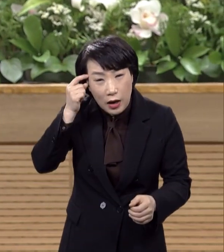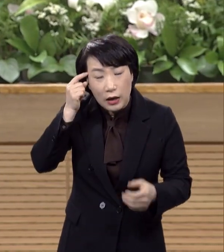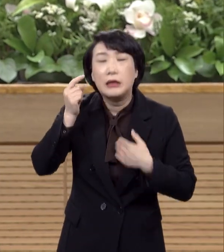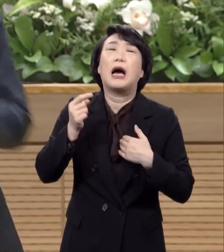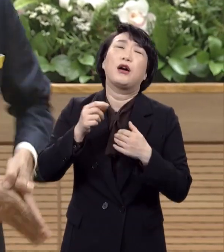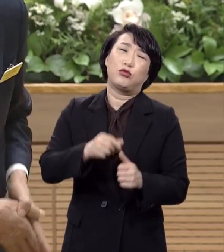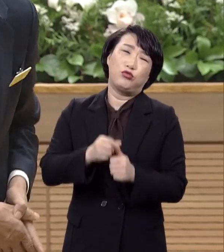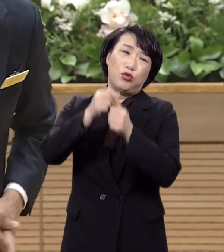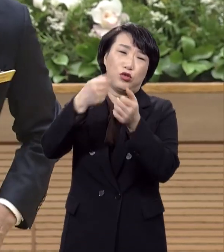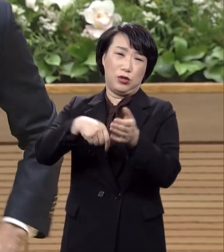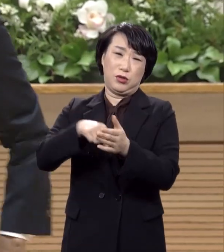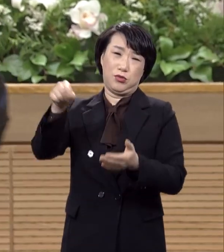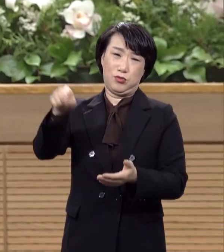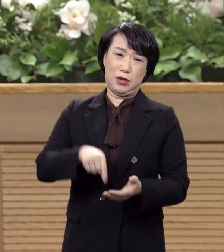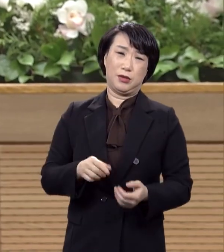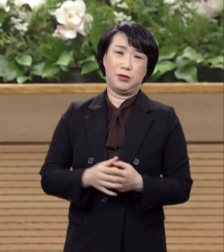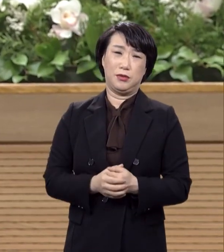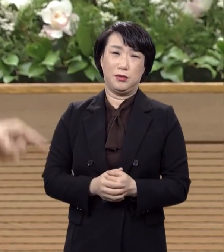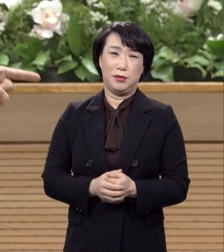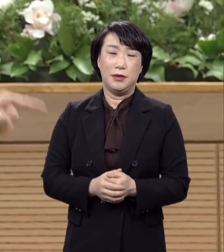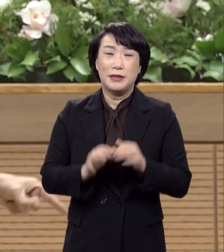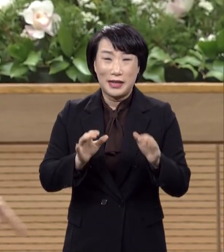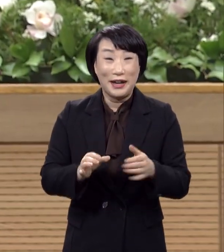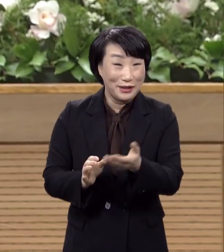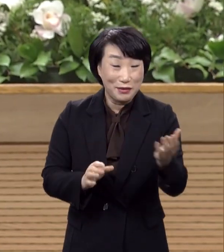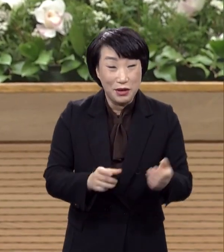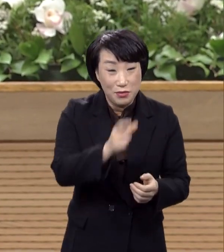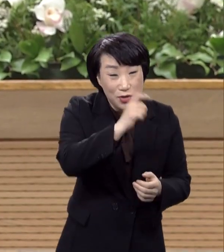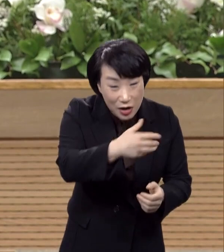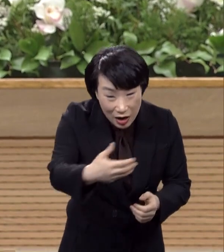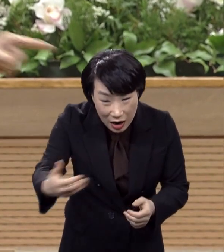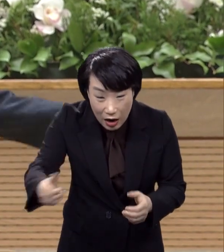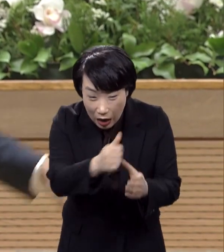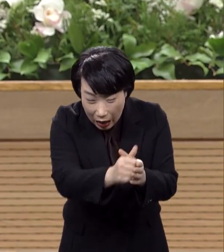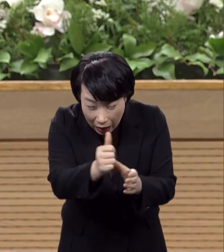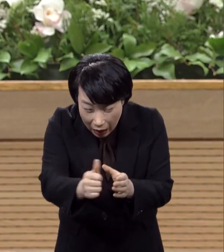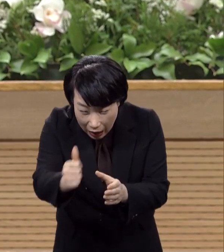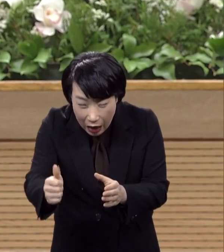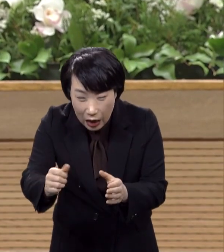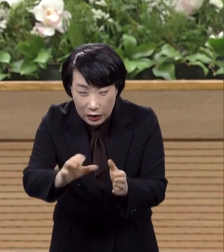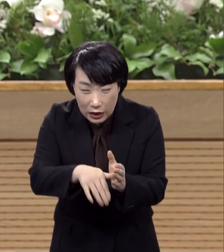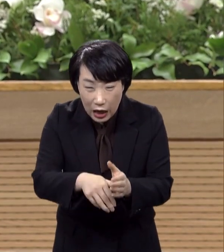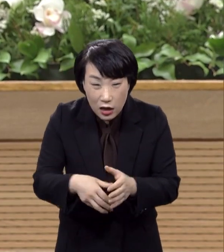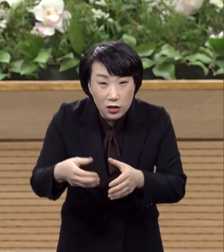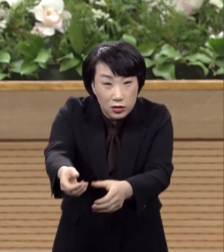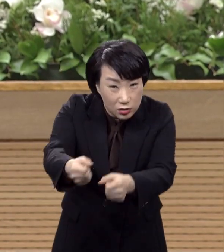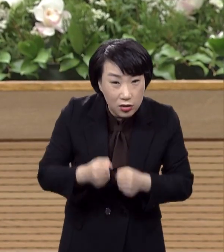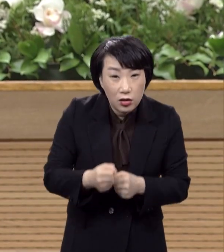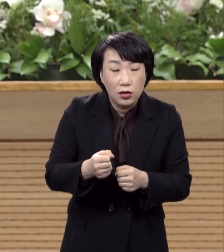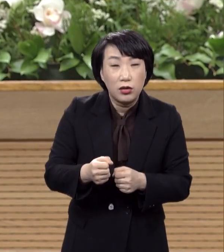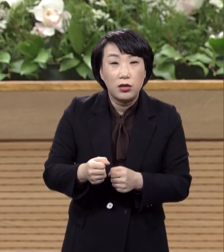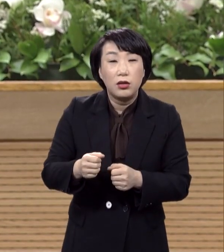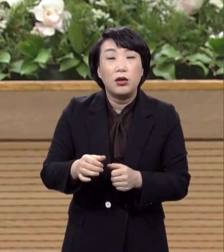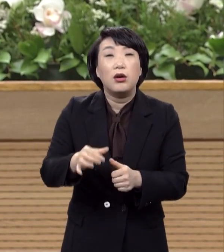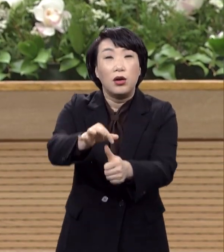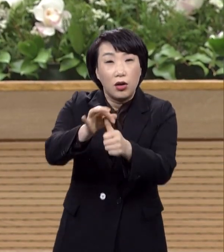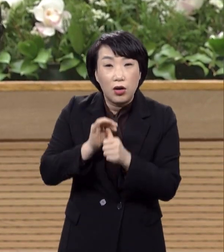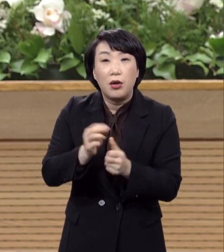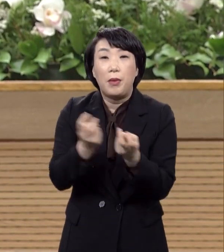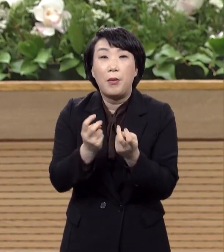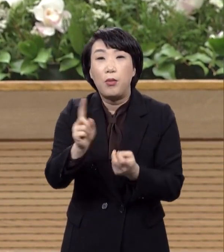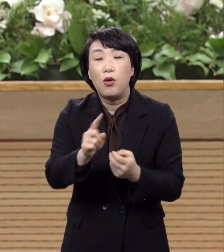나를 살리러 오셨다 이 말이요. 자, 물에 빠진 자를 건지려면 물에 들어가야 하듯이 주님은 물에 빠진